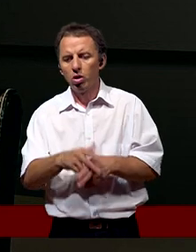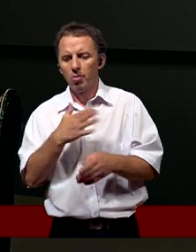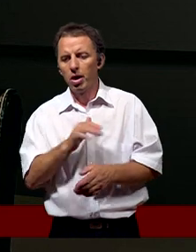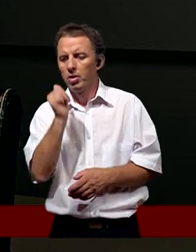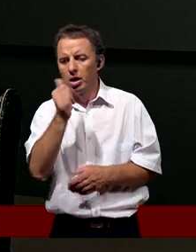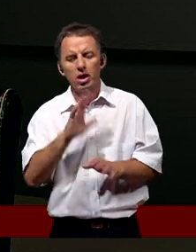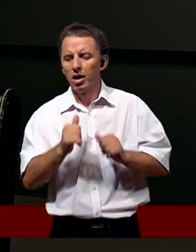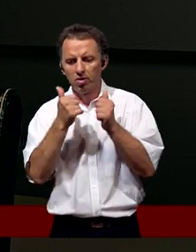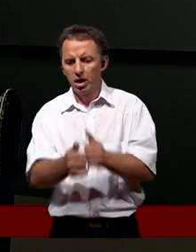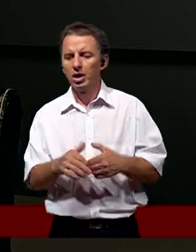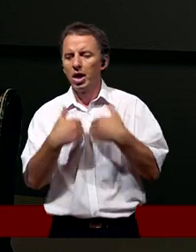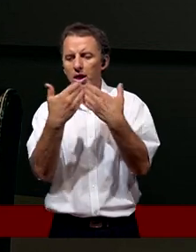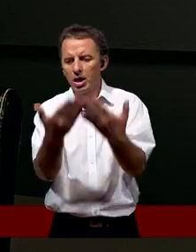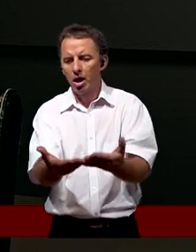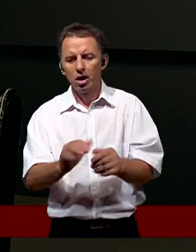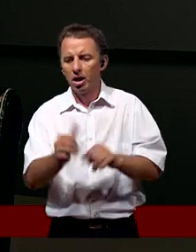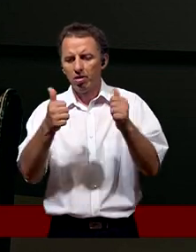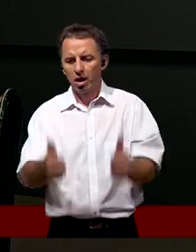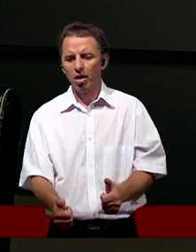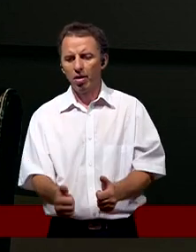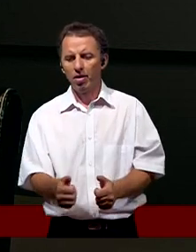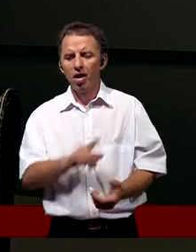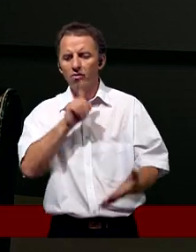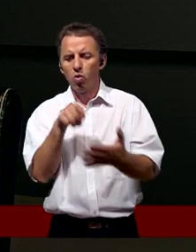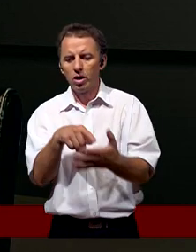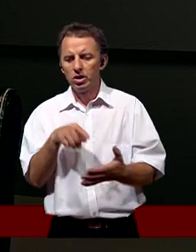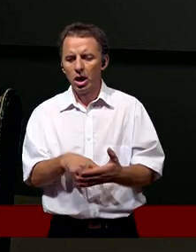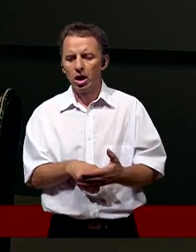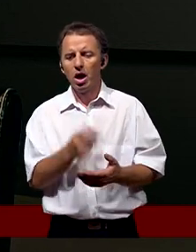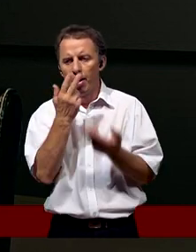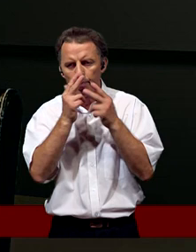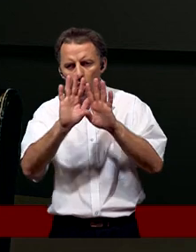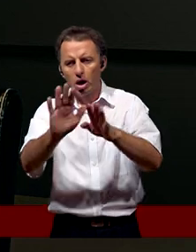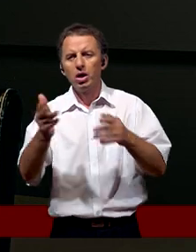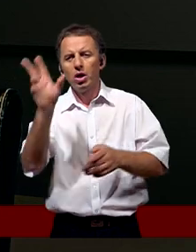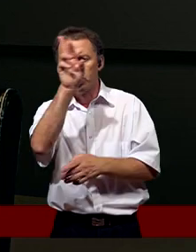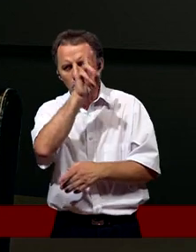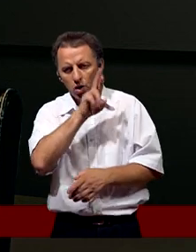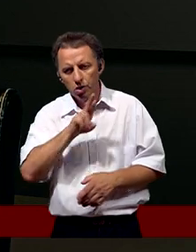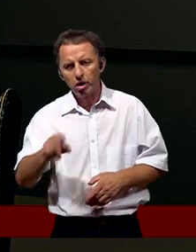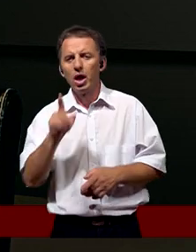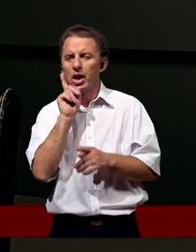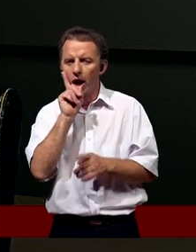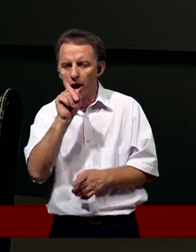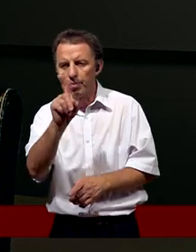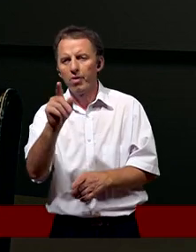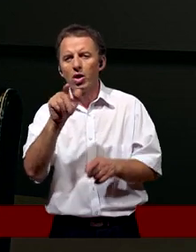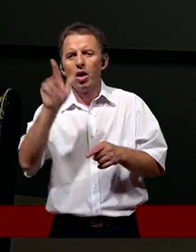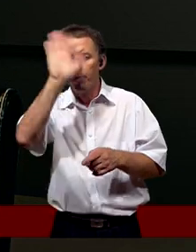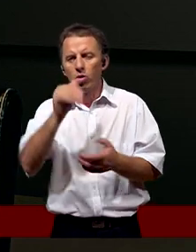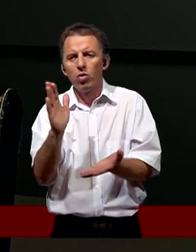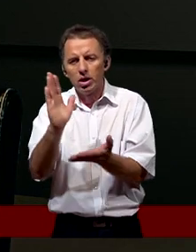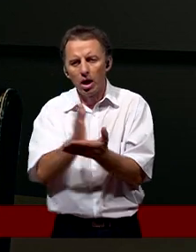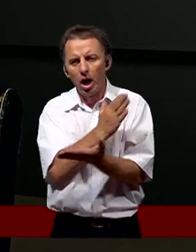co dzień, nie jest nam w stanie dać? Czy nie jest w stanie właśnie pokazać nam, że rzeczywiście im naprawdę bardzo